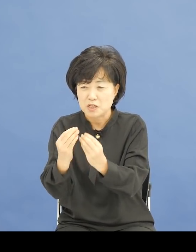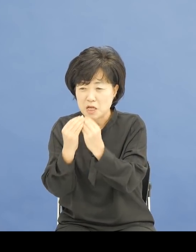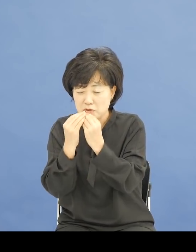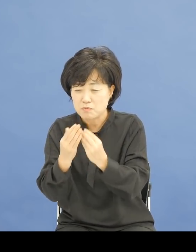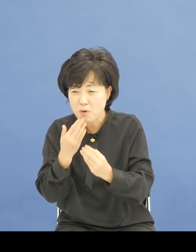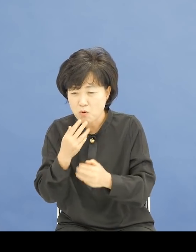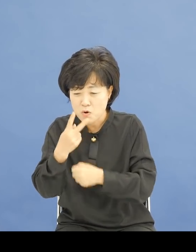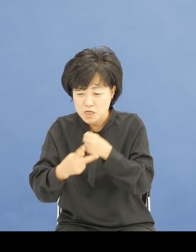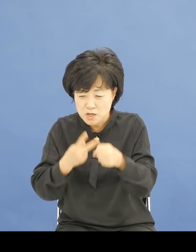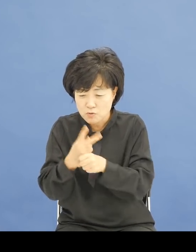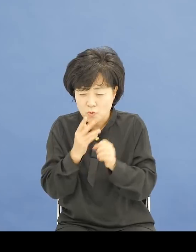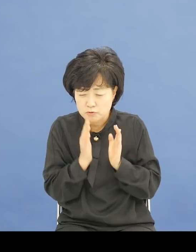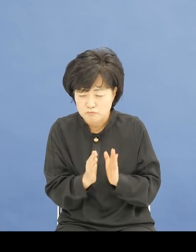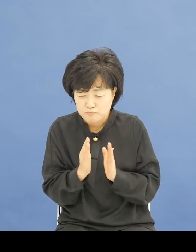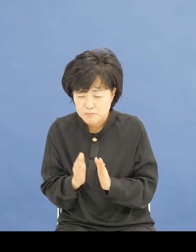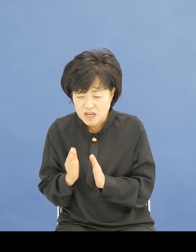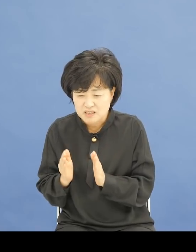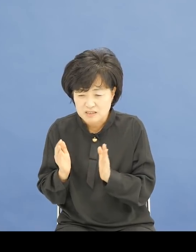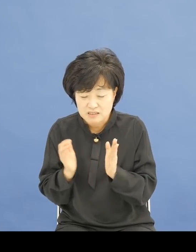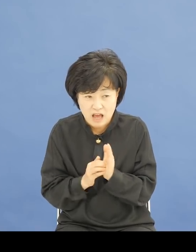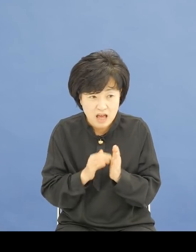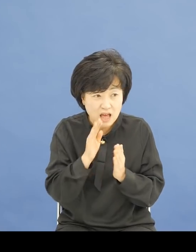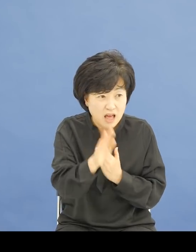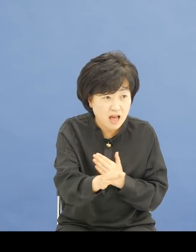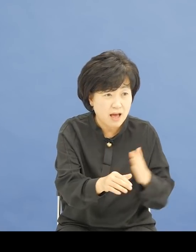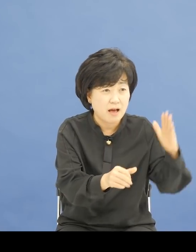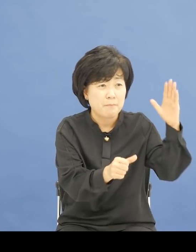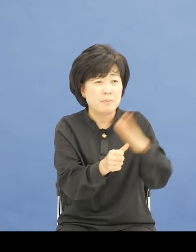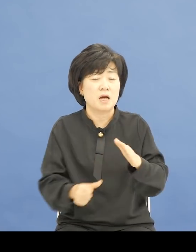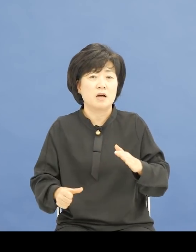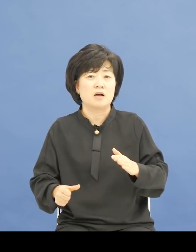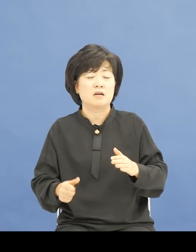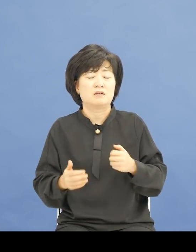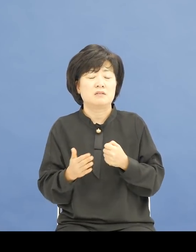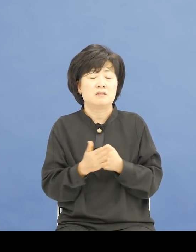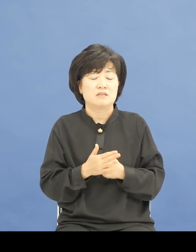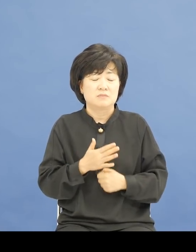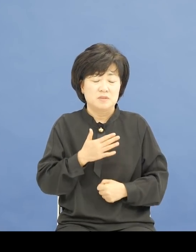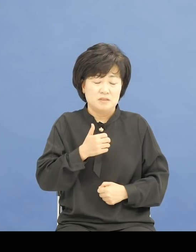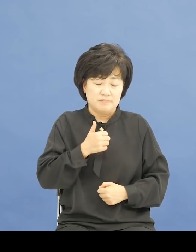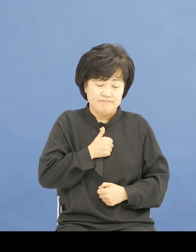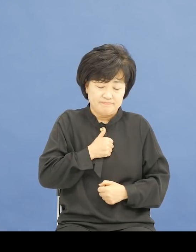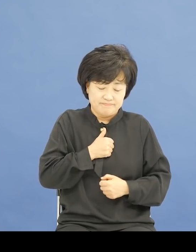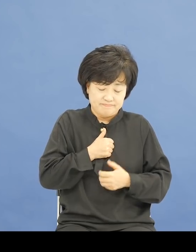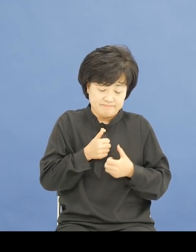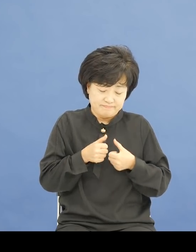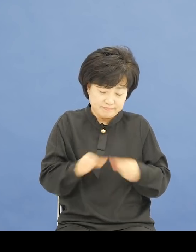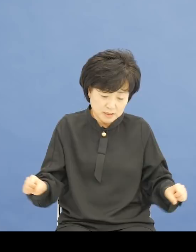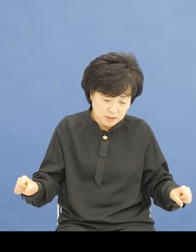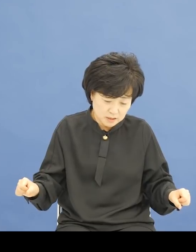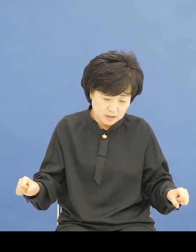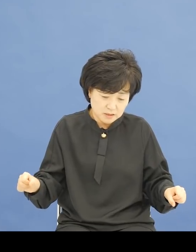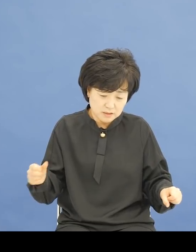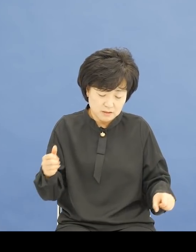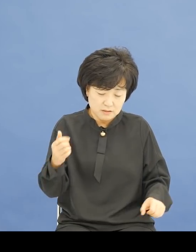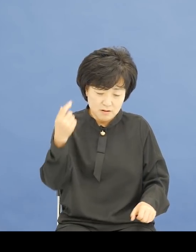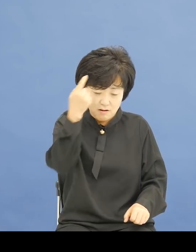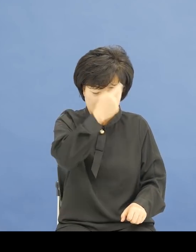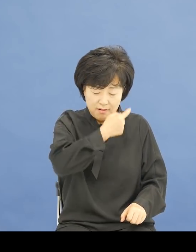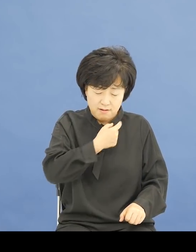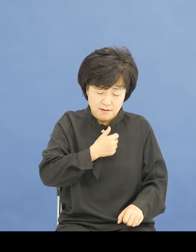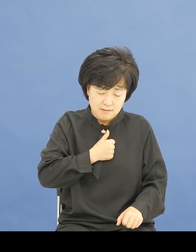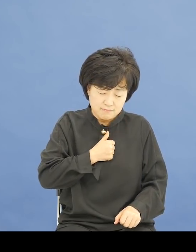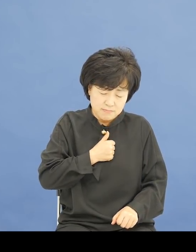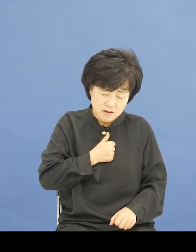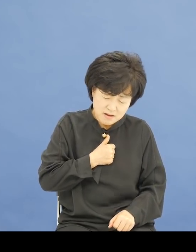2년 동안 이렇게 공부하면서 준비했는데 떨어지니까 네. 사람이 자존감이 바닥을 치더라고요. 네. 바닥을 쳐서